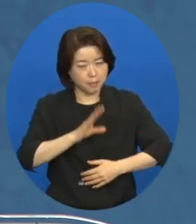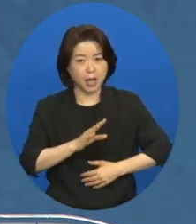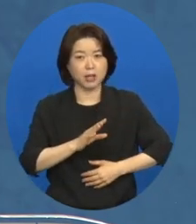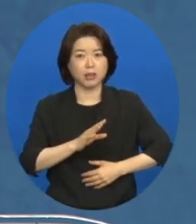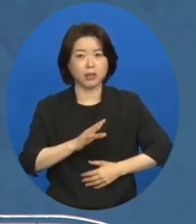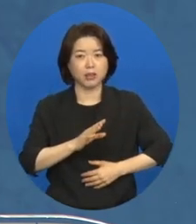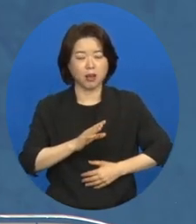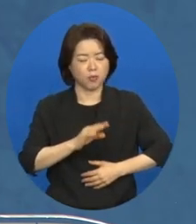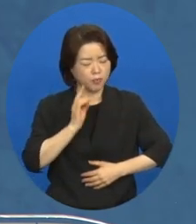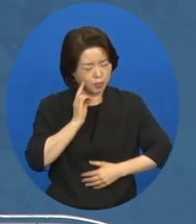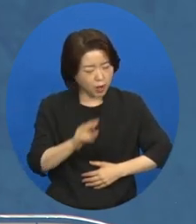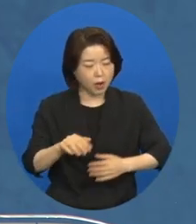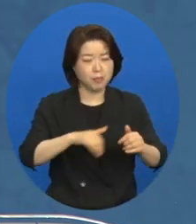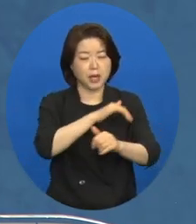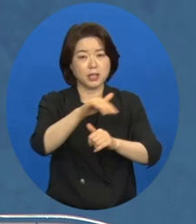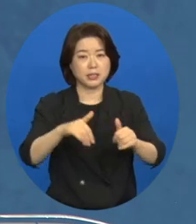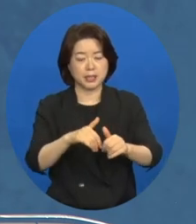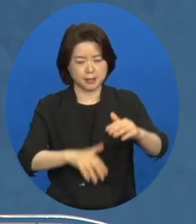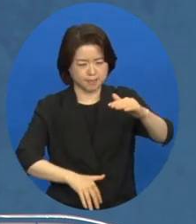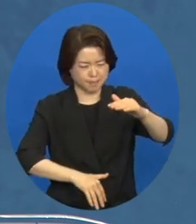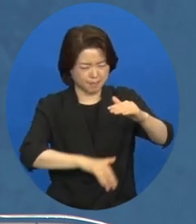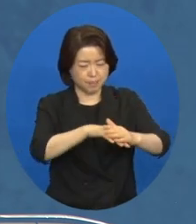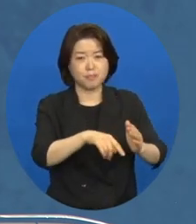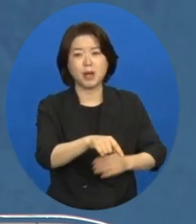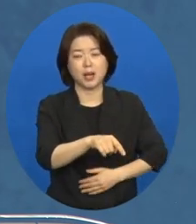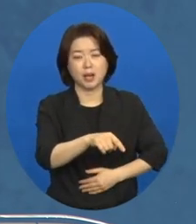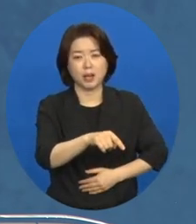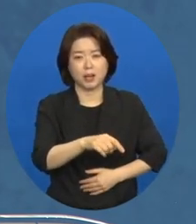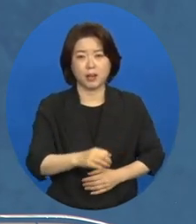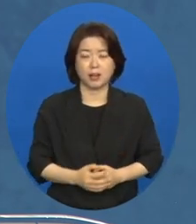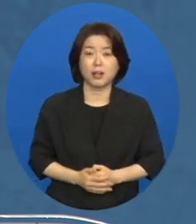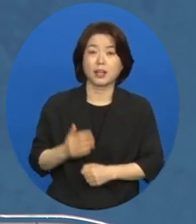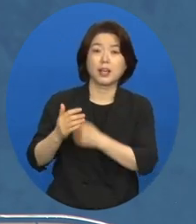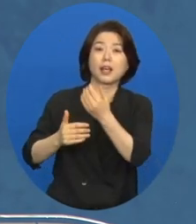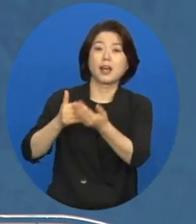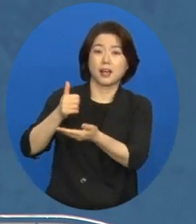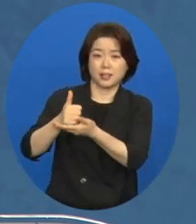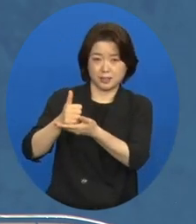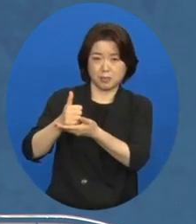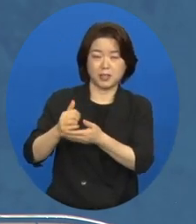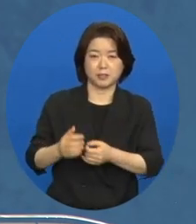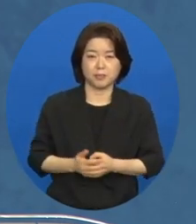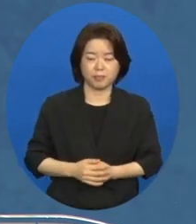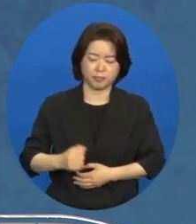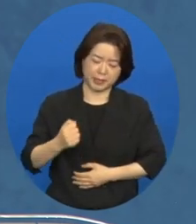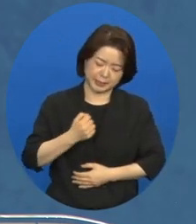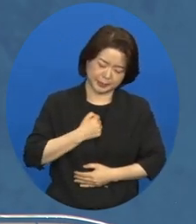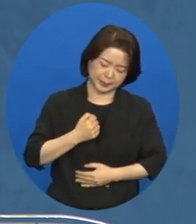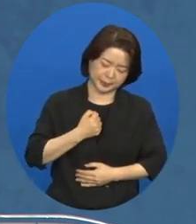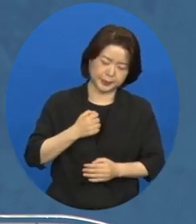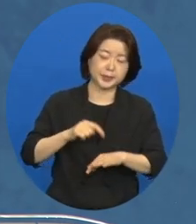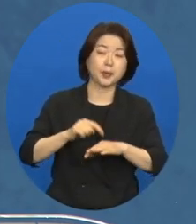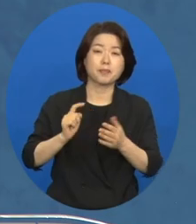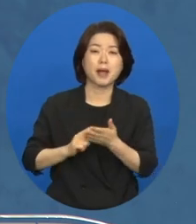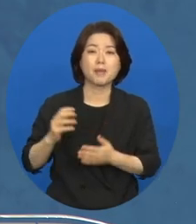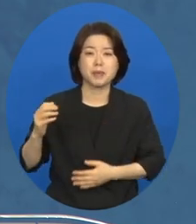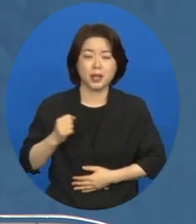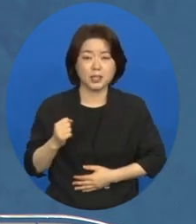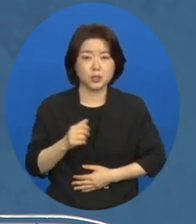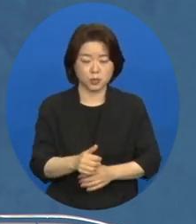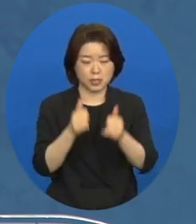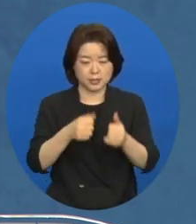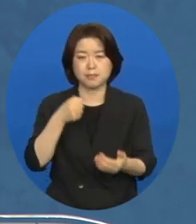없는 그런 상황까지 오게 된 것입니다. 하나님께서 애통한 심정으로